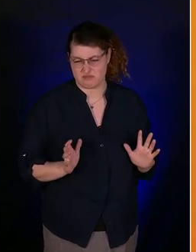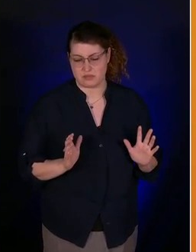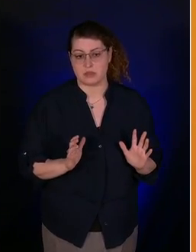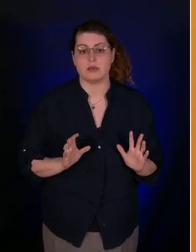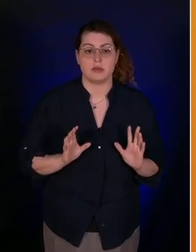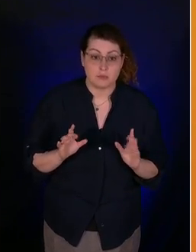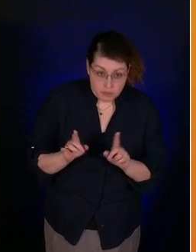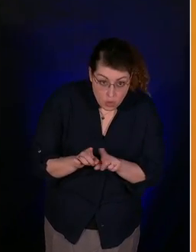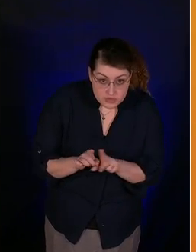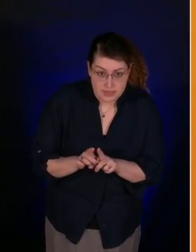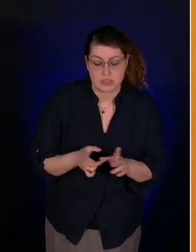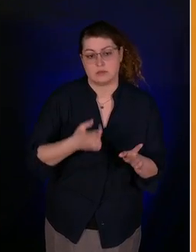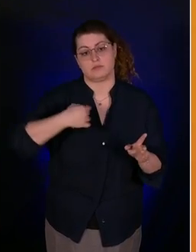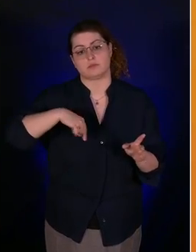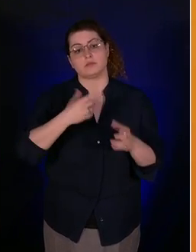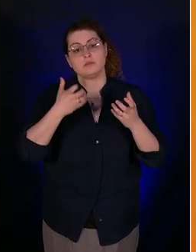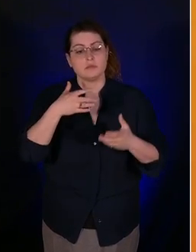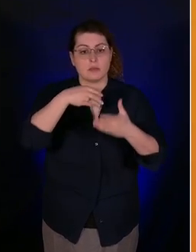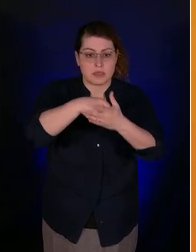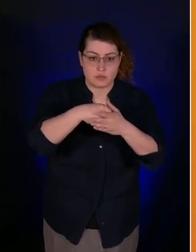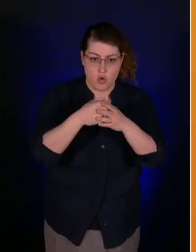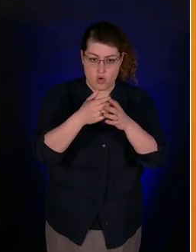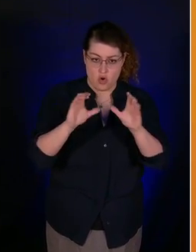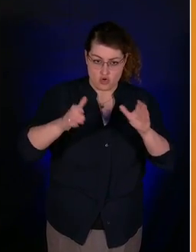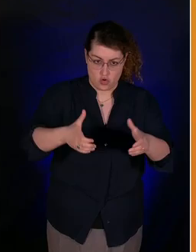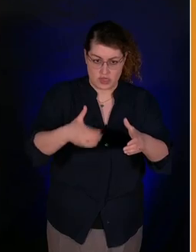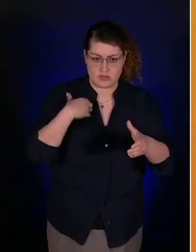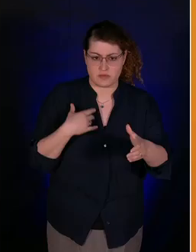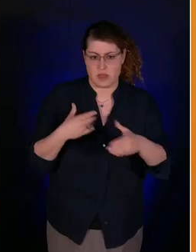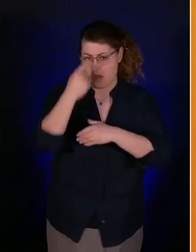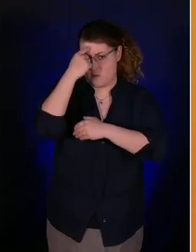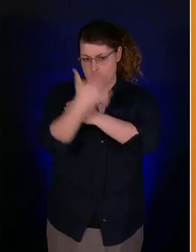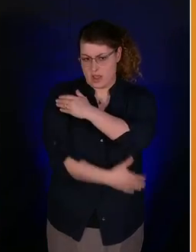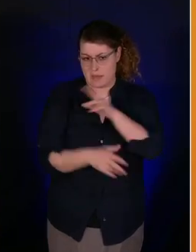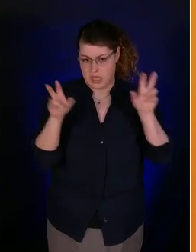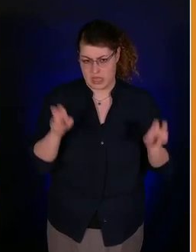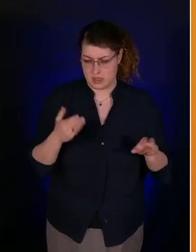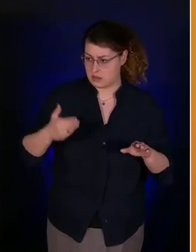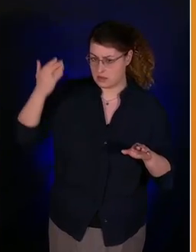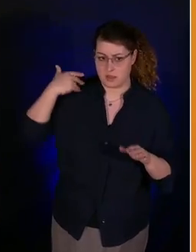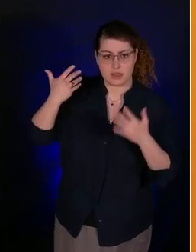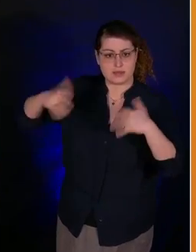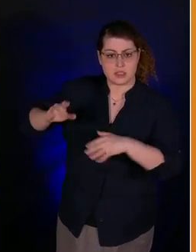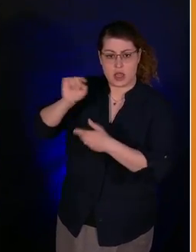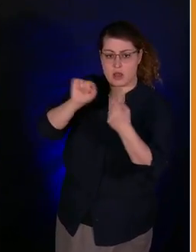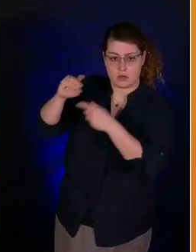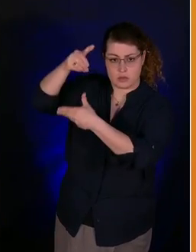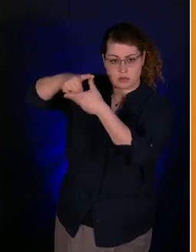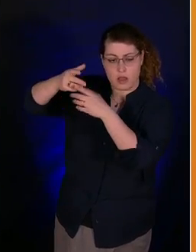également que la participation au collectif « Plus jamais ça » n'a jamais été débattue au sein des instances de direction de la